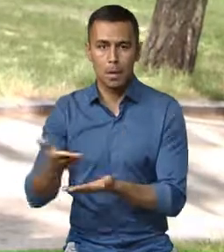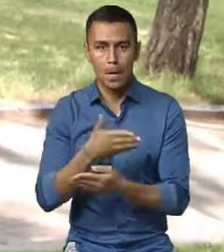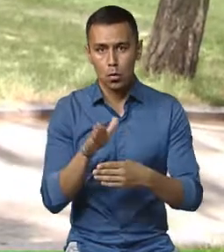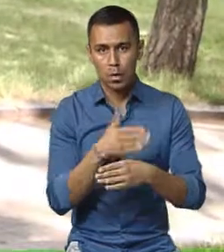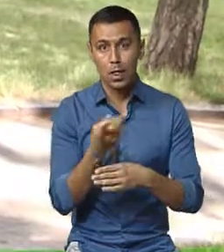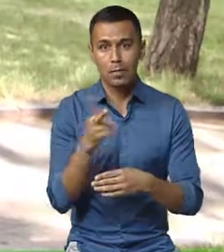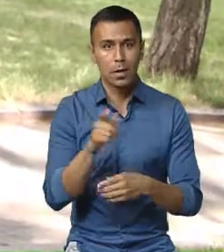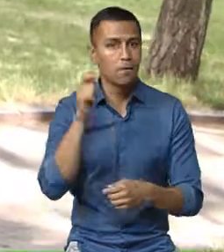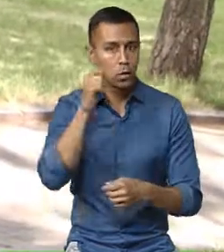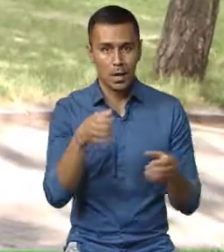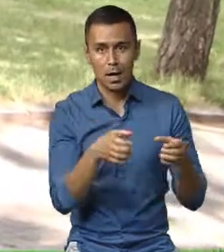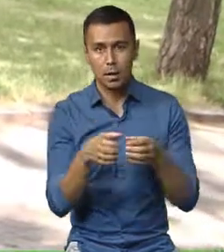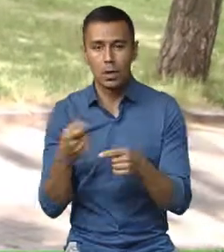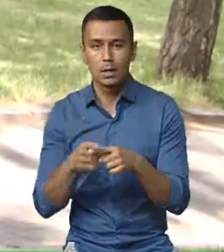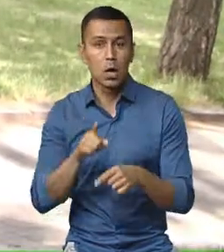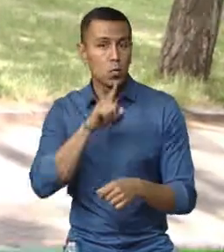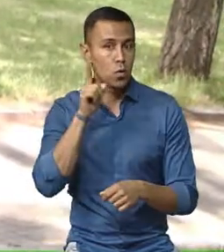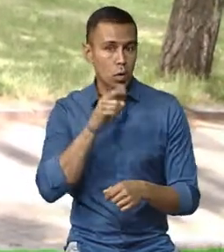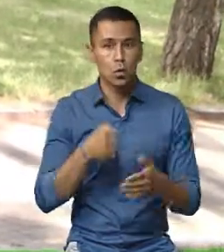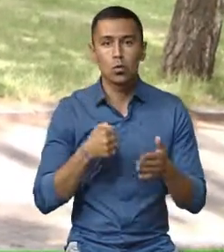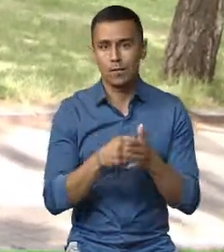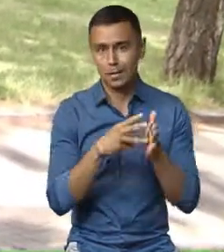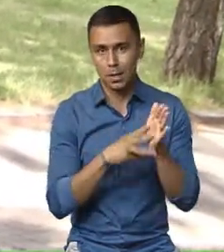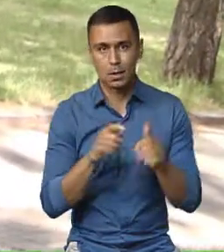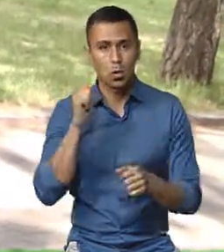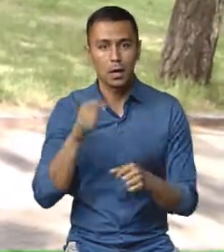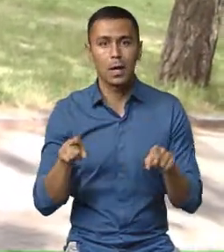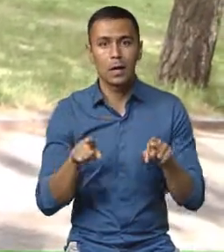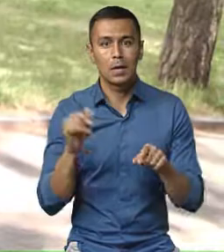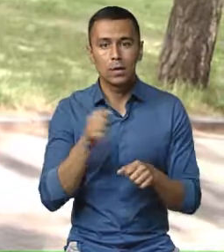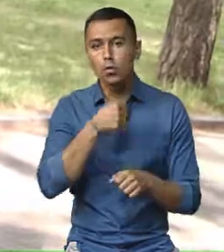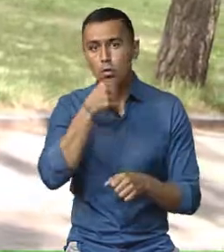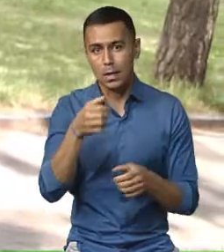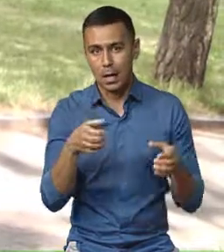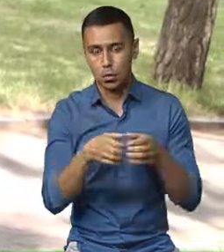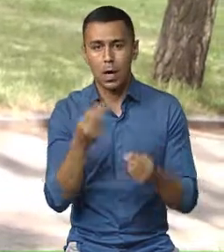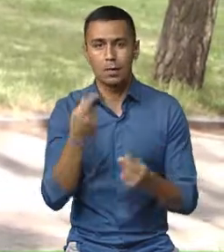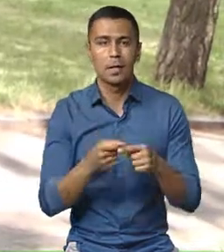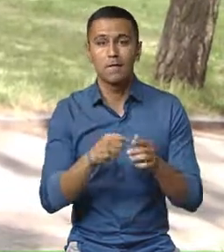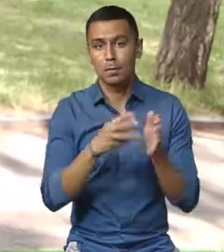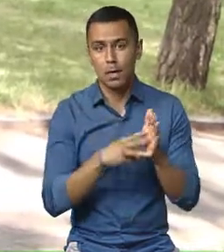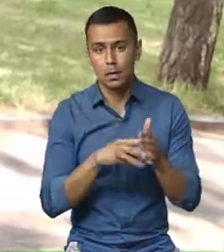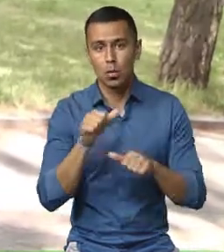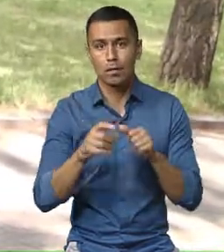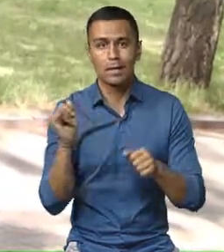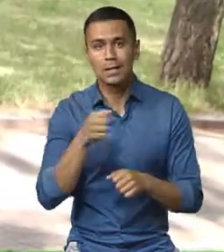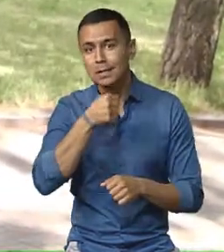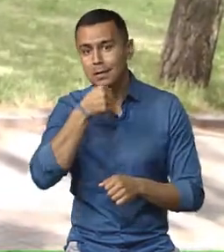на 2 вікові категорії – це юніори до 18 років, так і доросла категорія гравців – це 18 років і